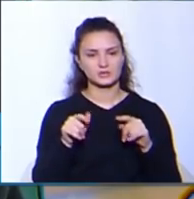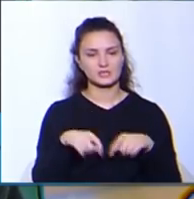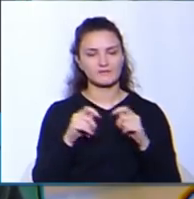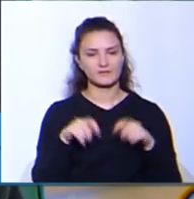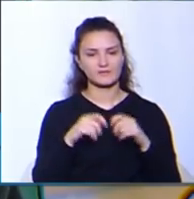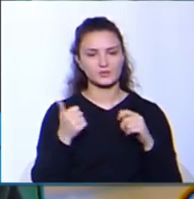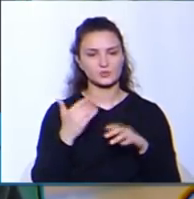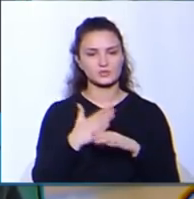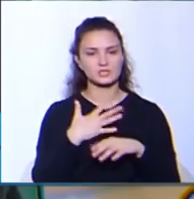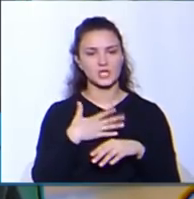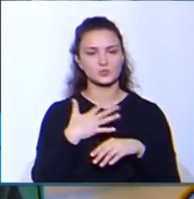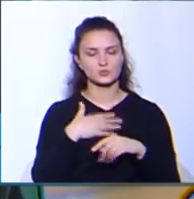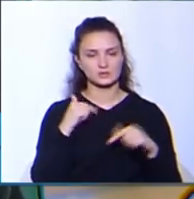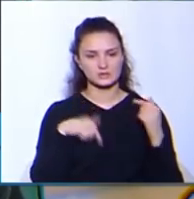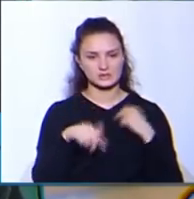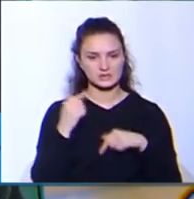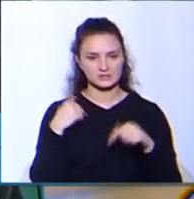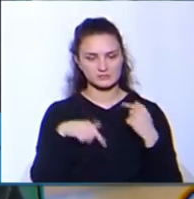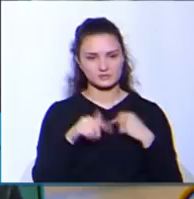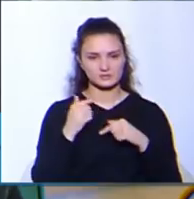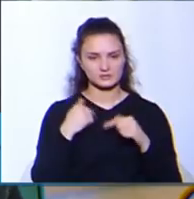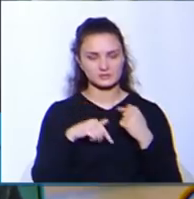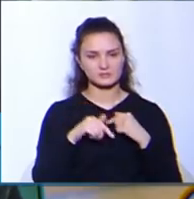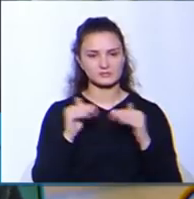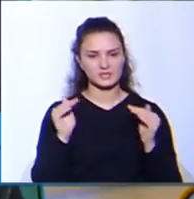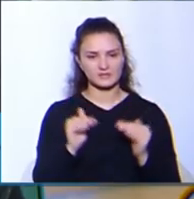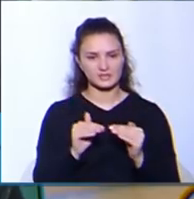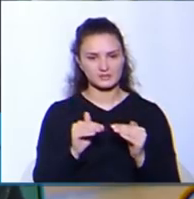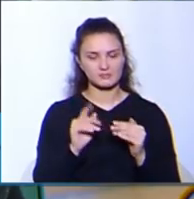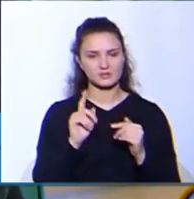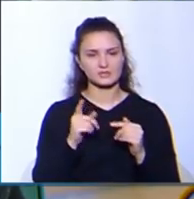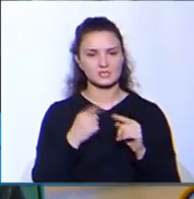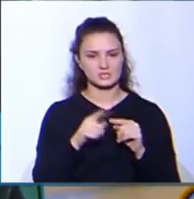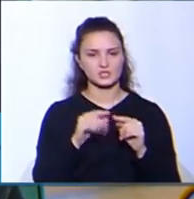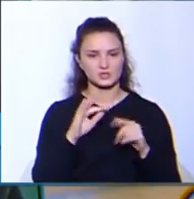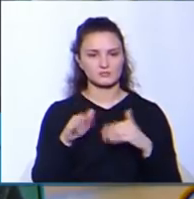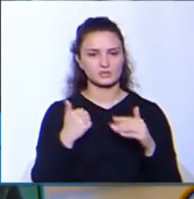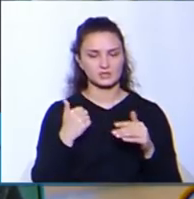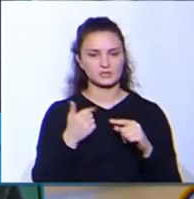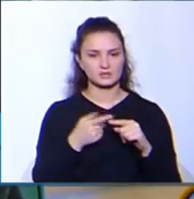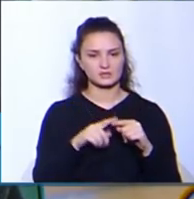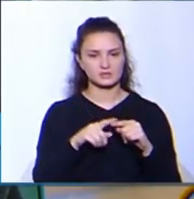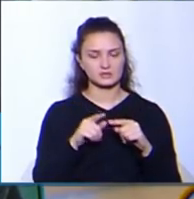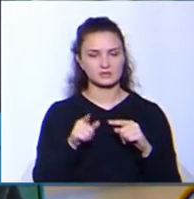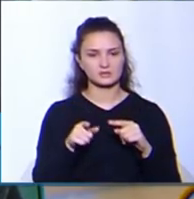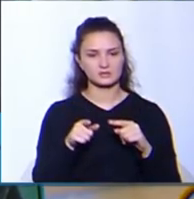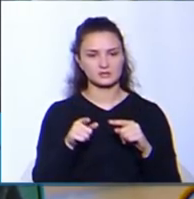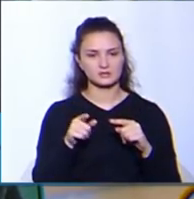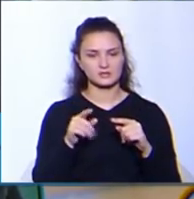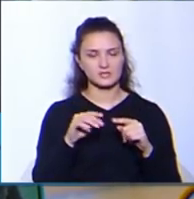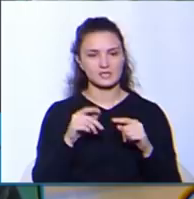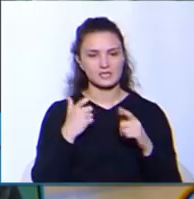ზღვევის, როგორიც არის სასუნთქი სისტემის ცნობიერების დაქვეითება და ასე შემდეგ, რაც თავისთავად იწვევს ვიტალური